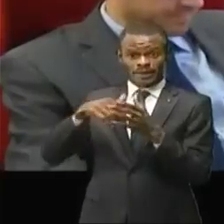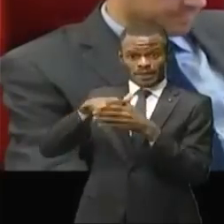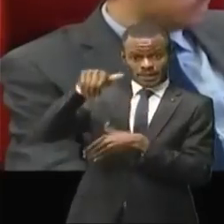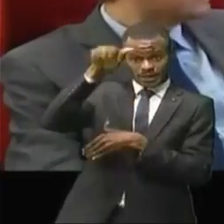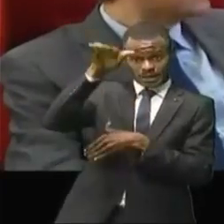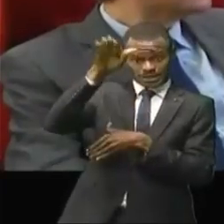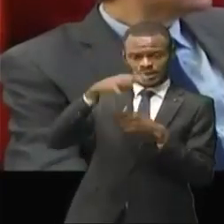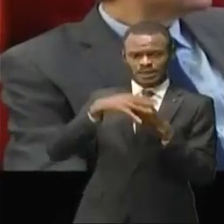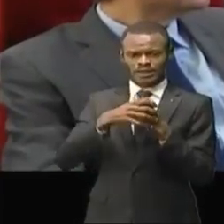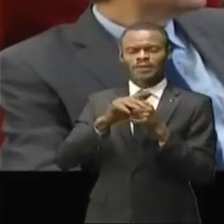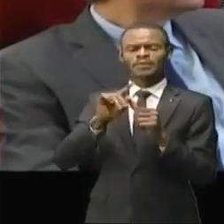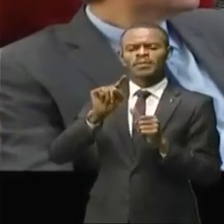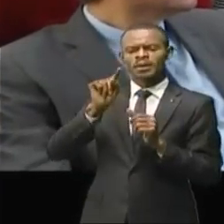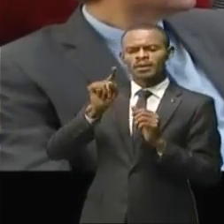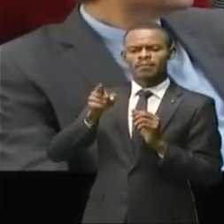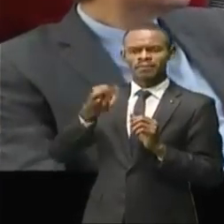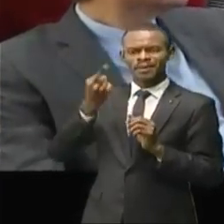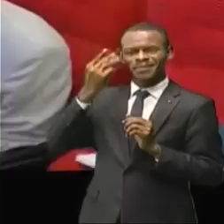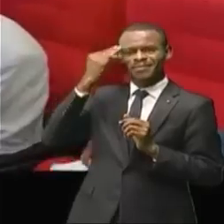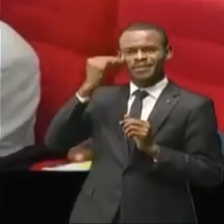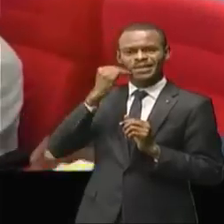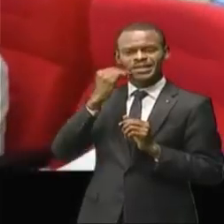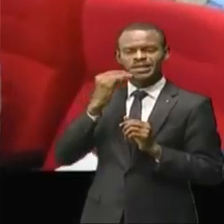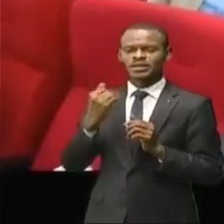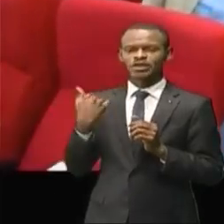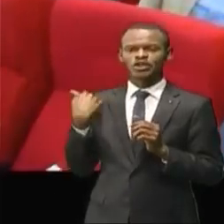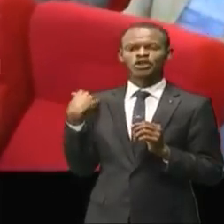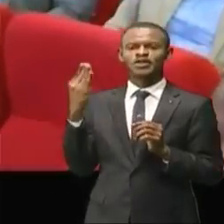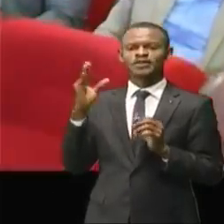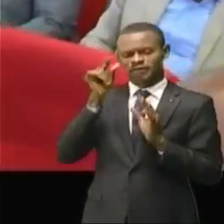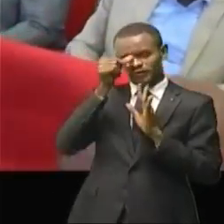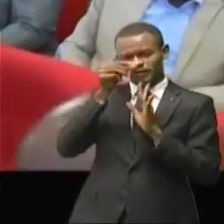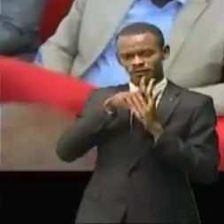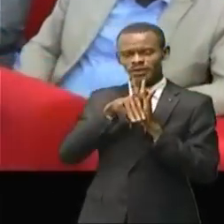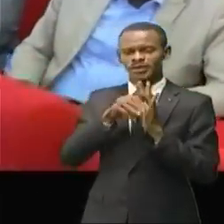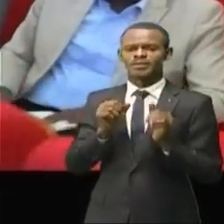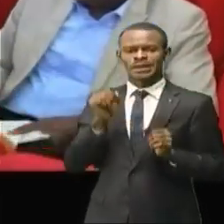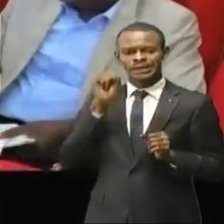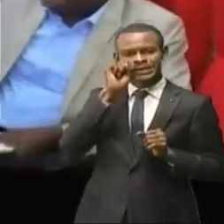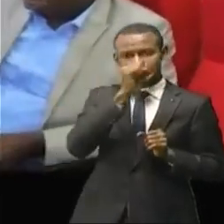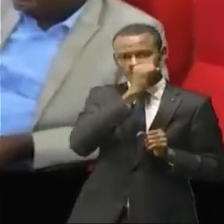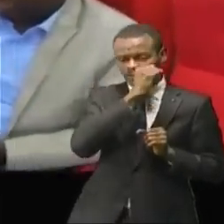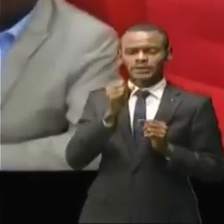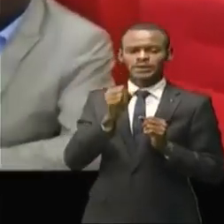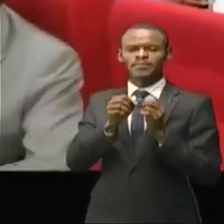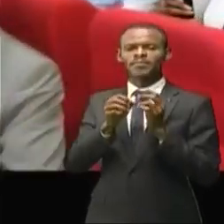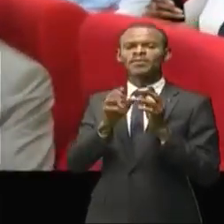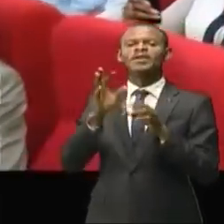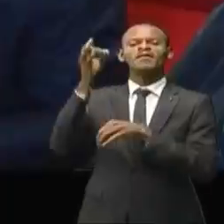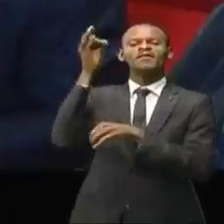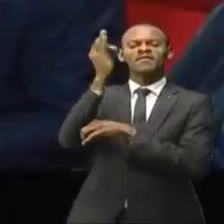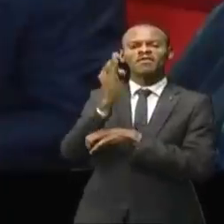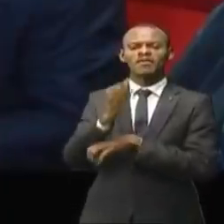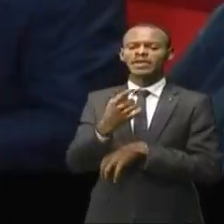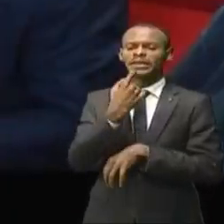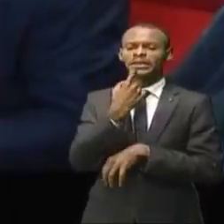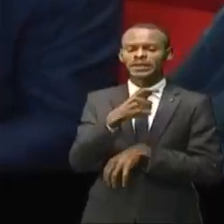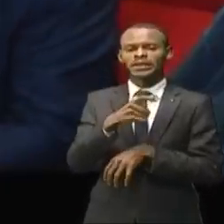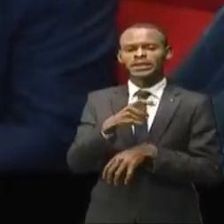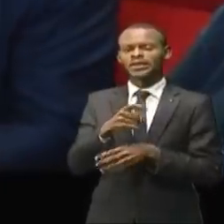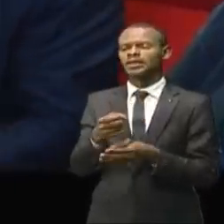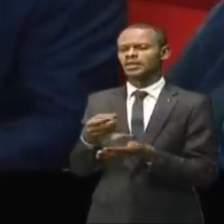premiers ministres du gouvernement Jean-Michel Samuel pour cette mobilisation des financement en faveur des